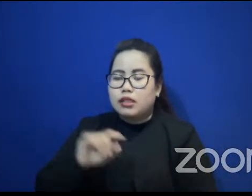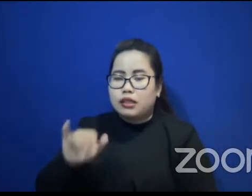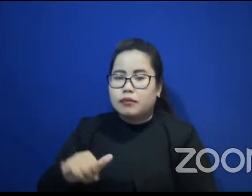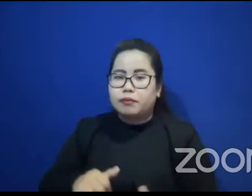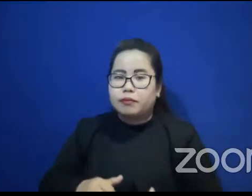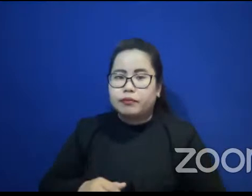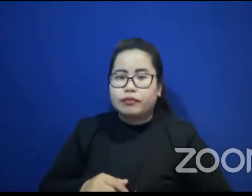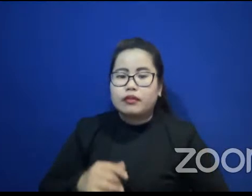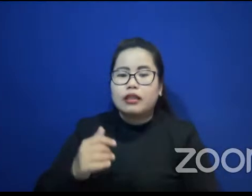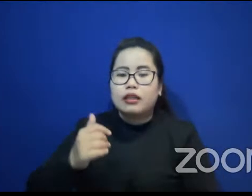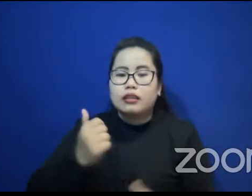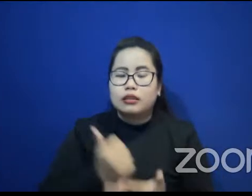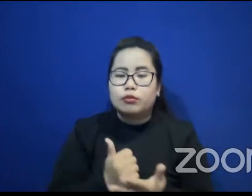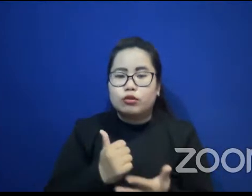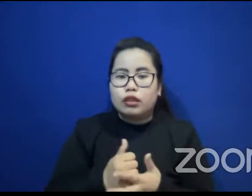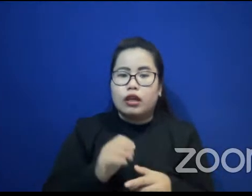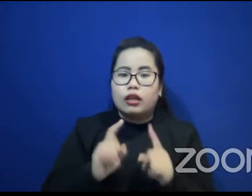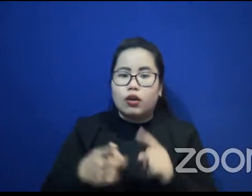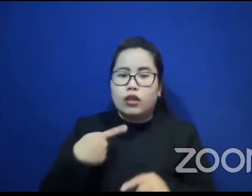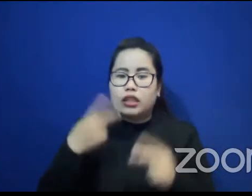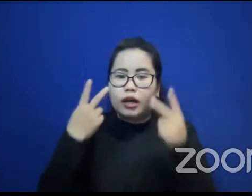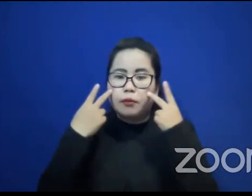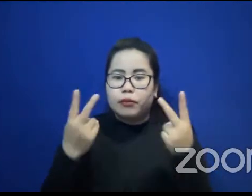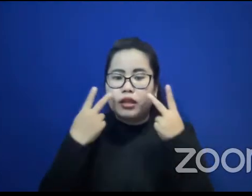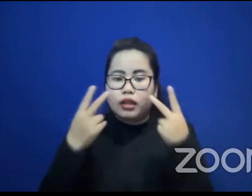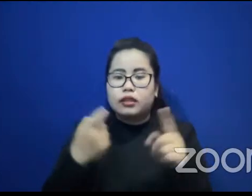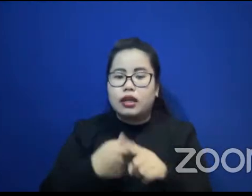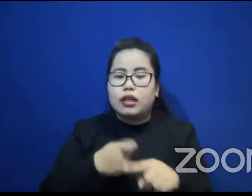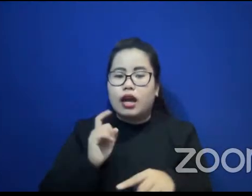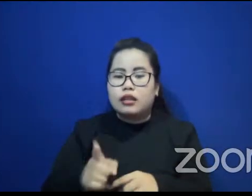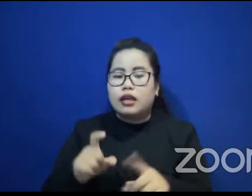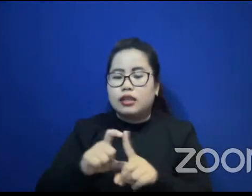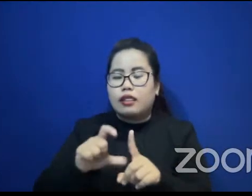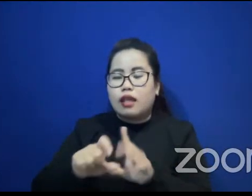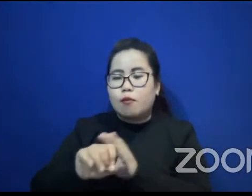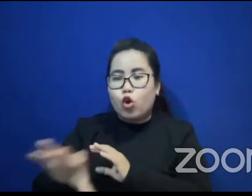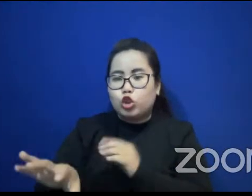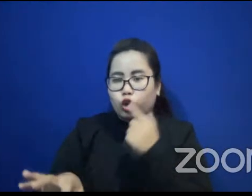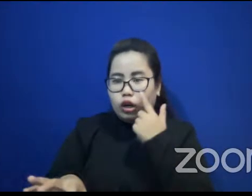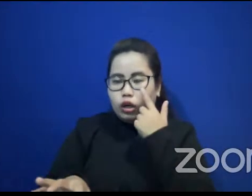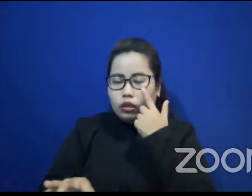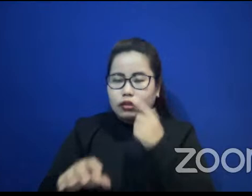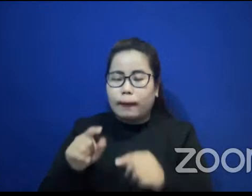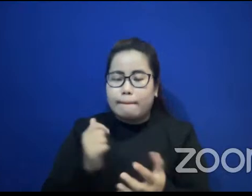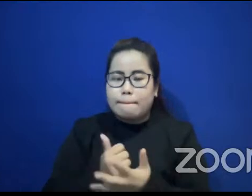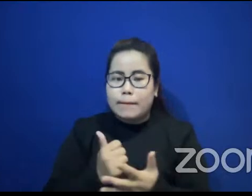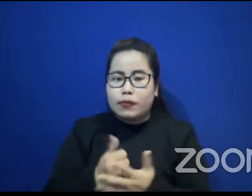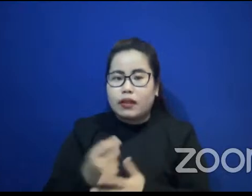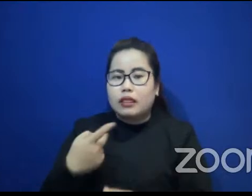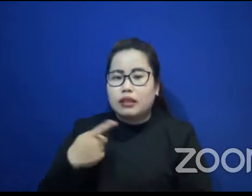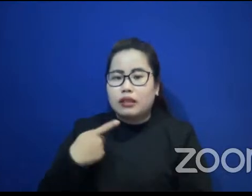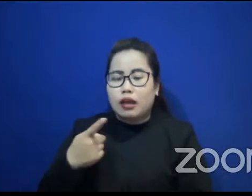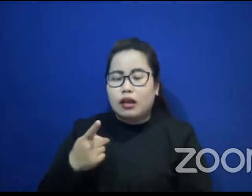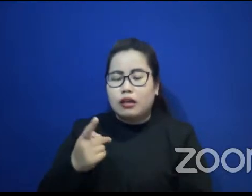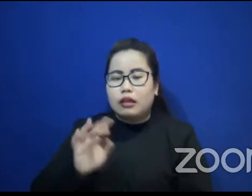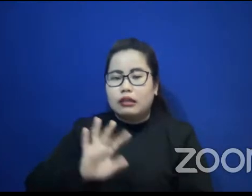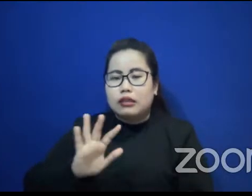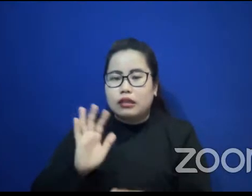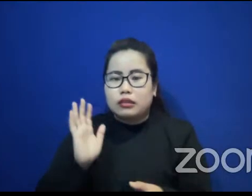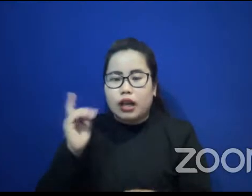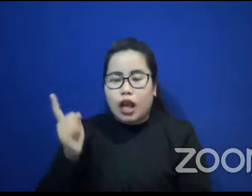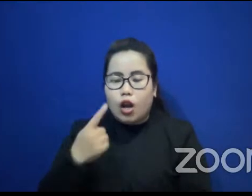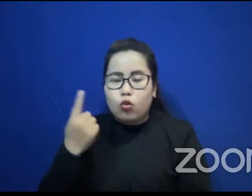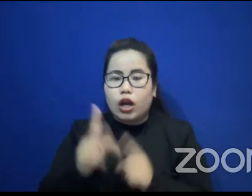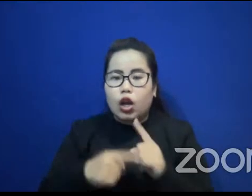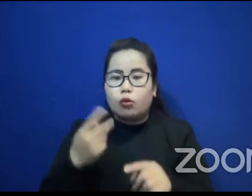segede gini Ketika kita melihat terjadinya suatu kebocoran data pribadi itu tidak serutan Paidi deh